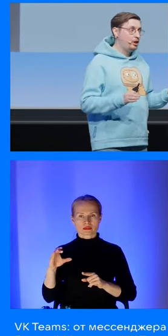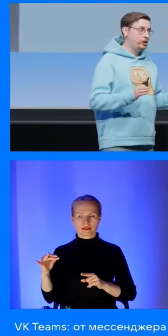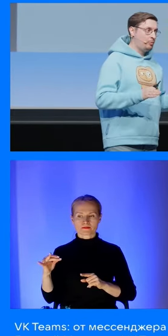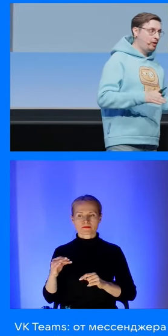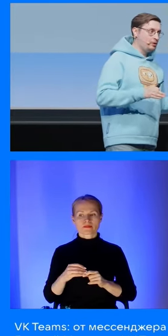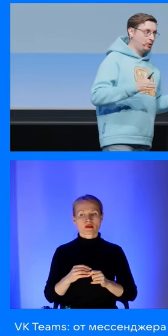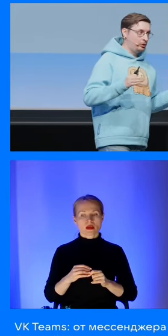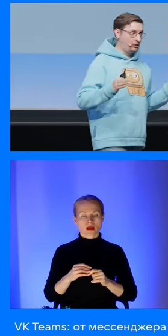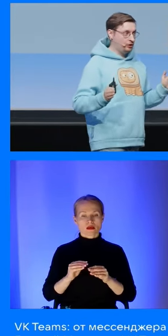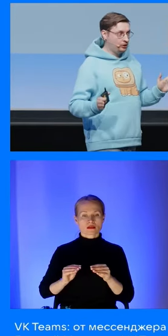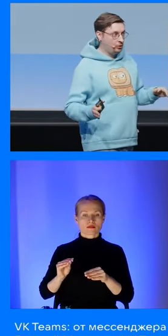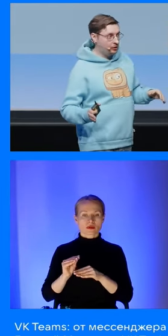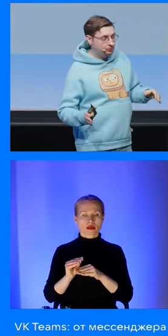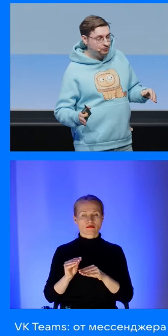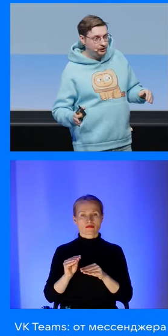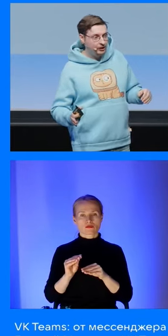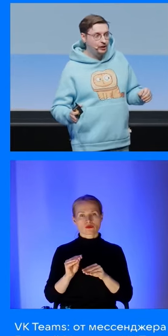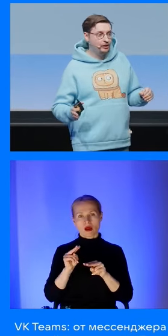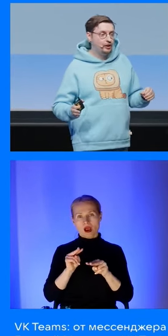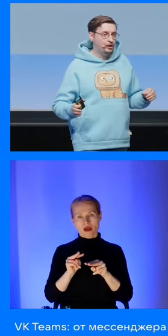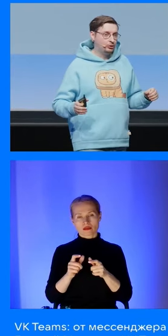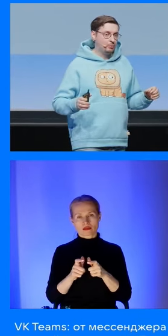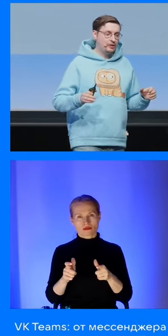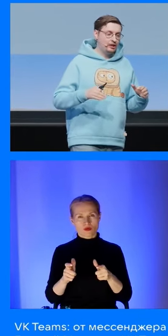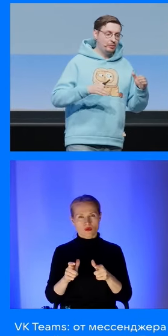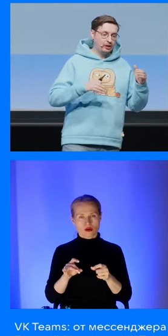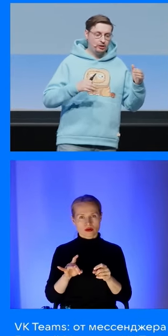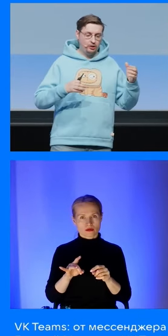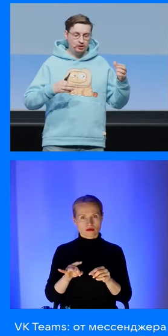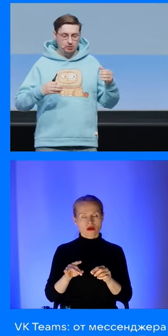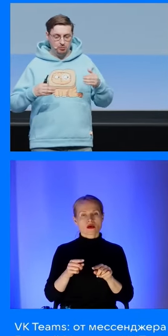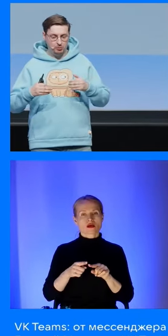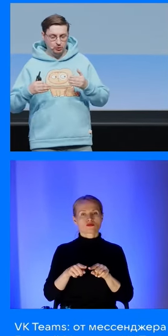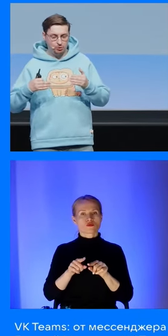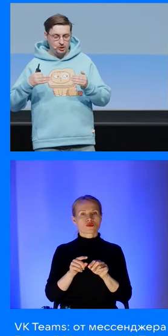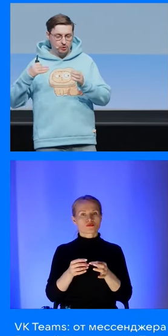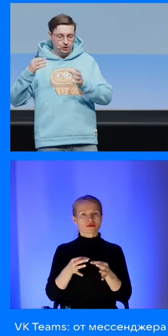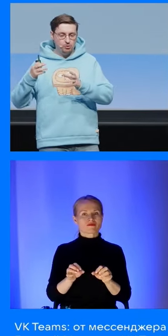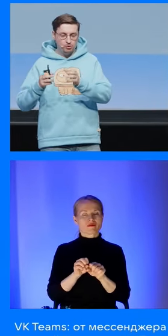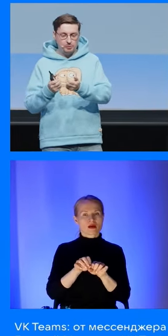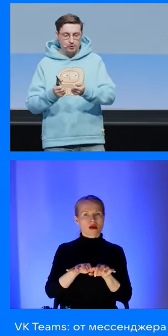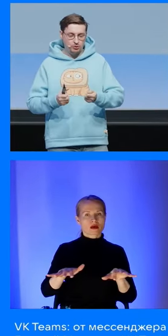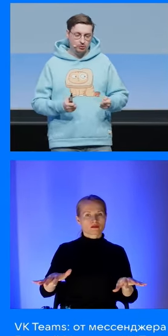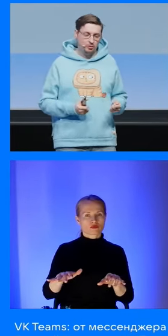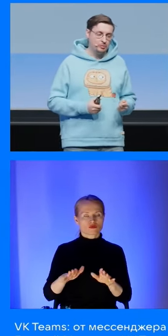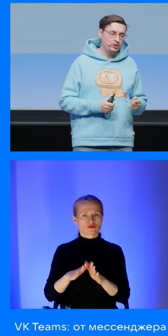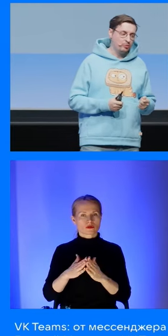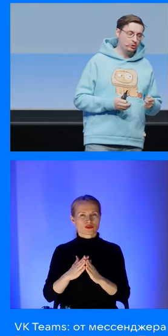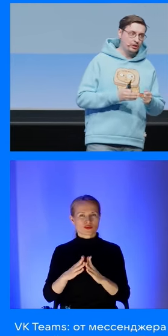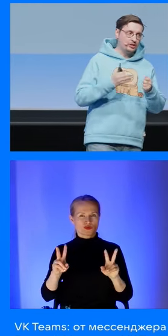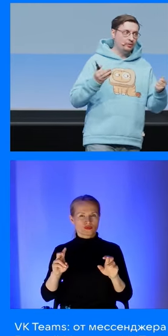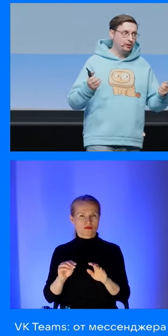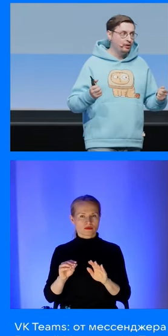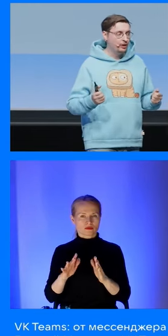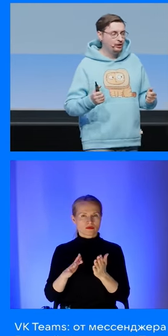относиться. Добавляю сверху на него контроллер KTLR, который позволяет нам как раз-таки вот ту самую книгу справочную обеспечить